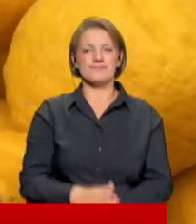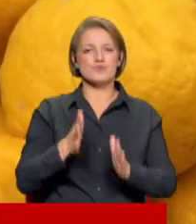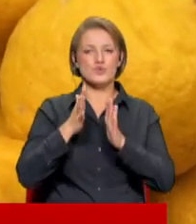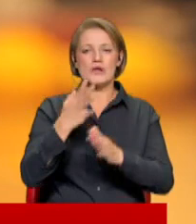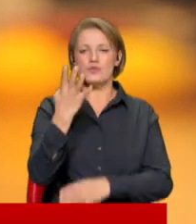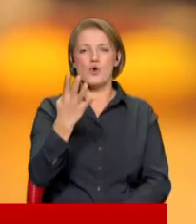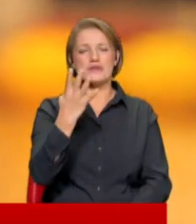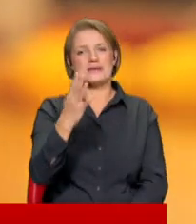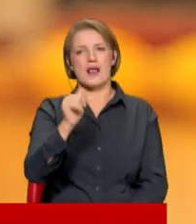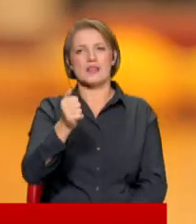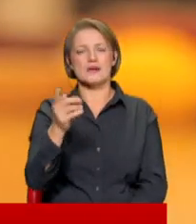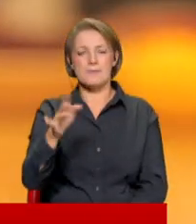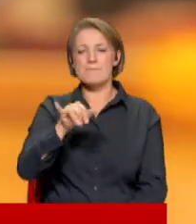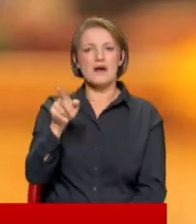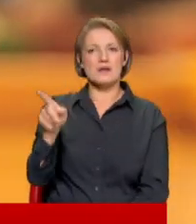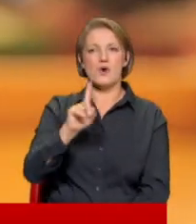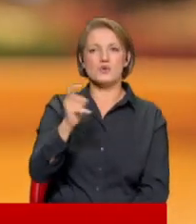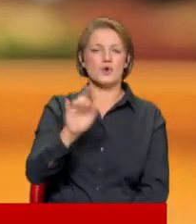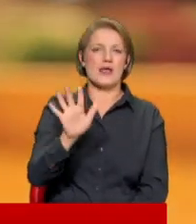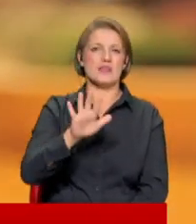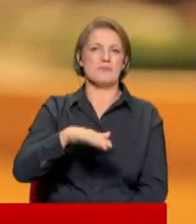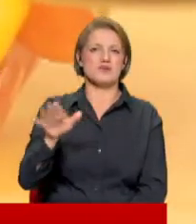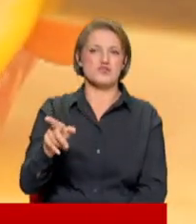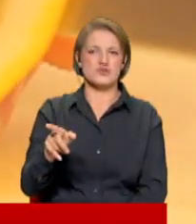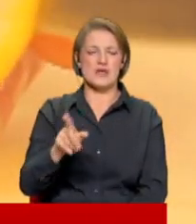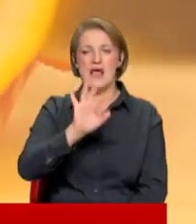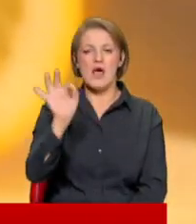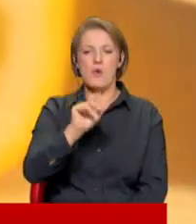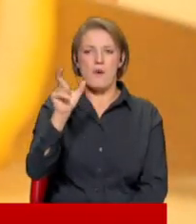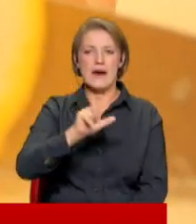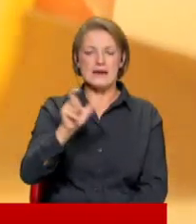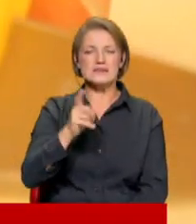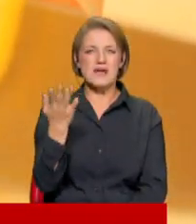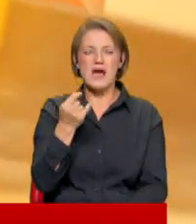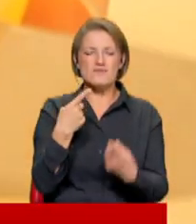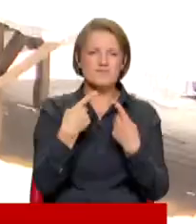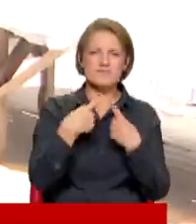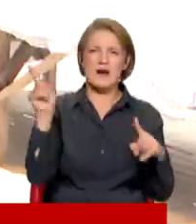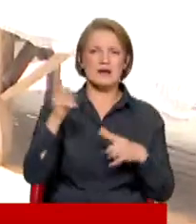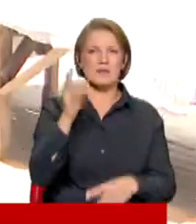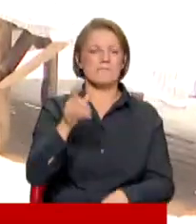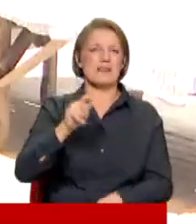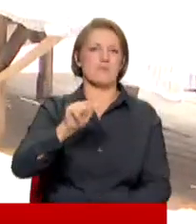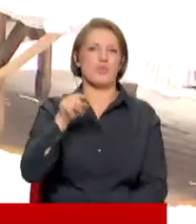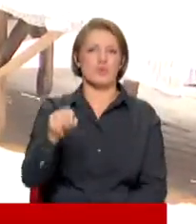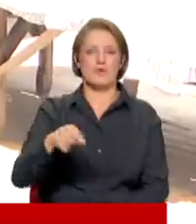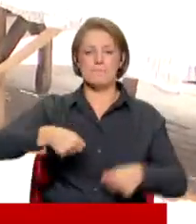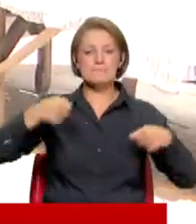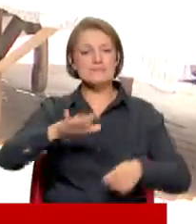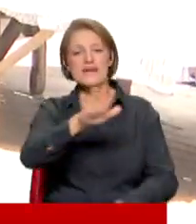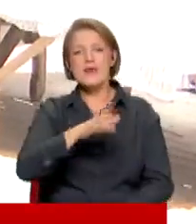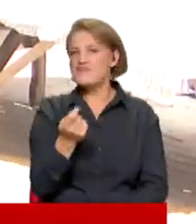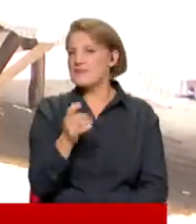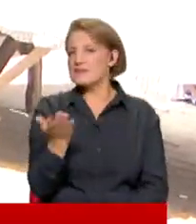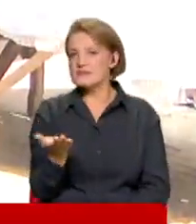Üreticide 4 lira 46 kuruş, markette 19 lira 55 kuruş. Eylül ayında makası en çok limon açtı. Nasıl fiyatlar pazarın genelinde?